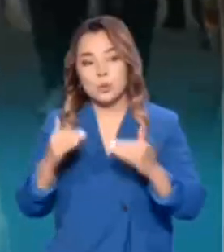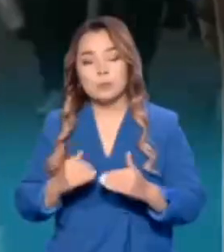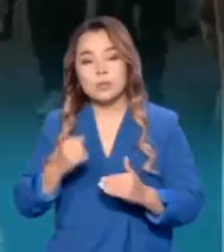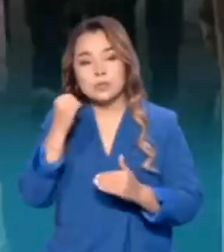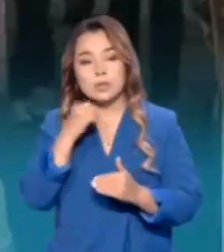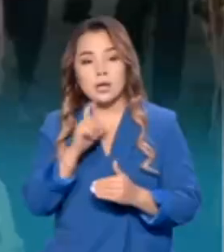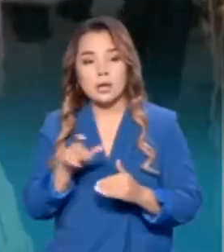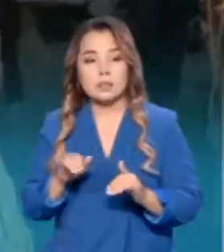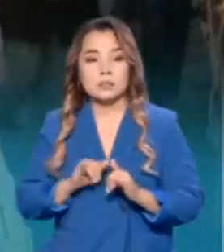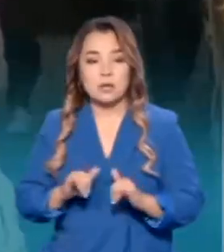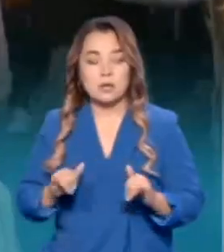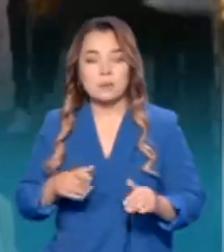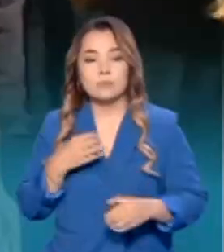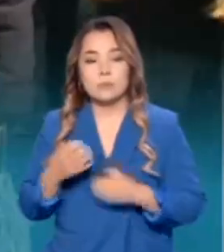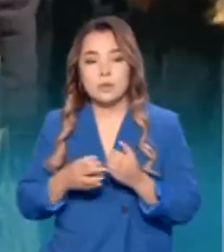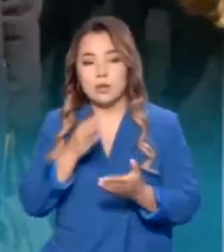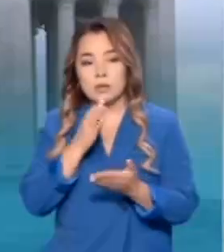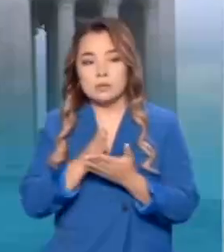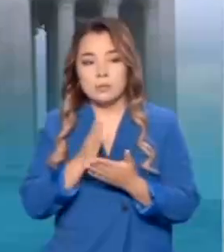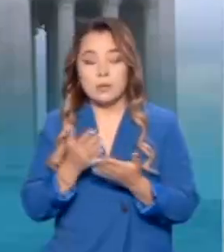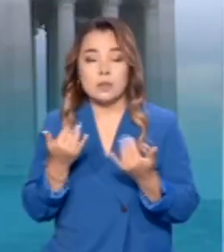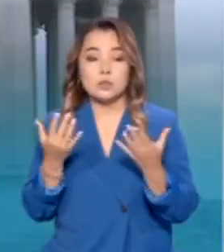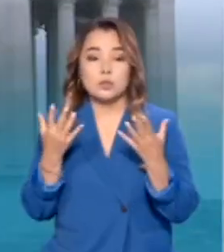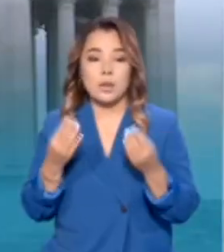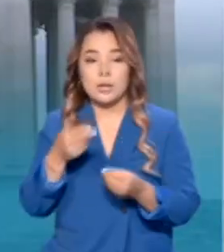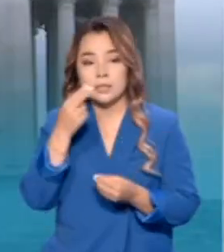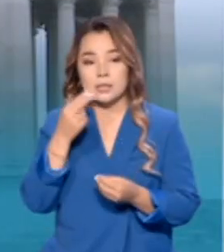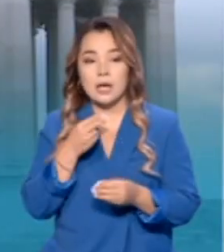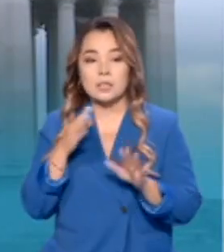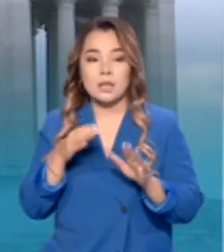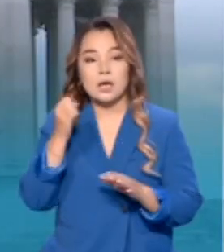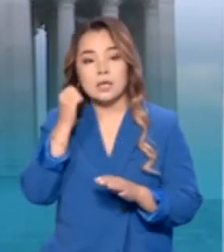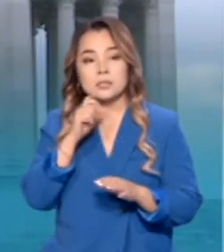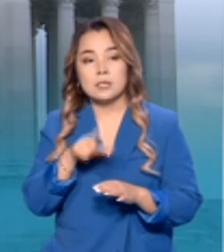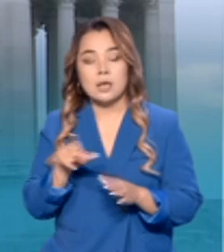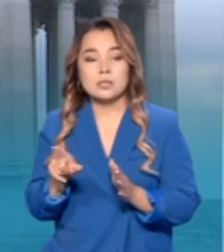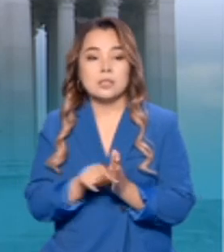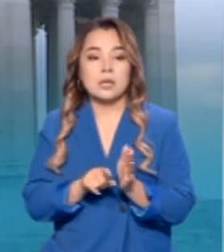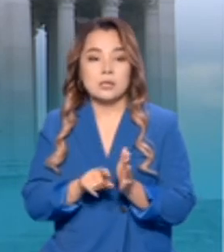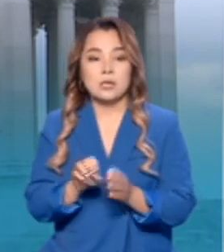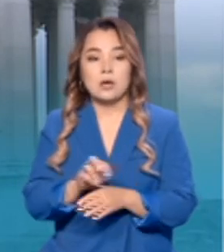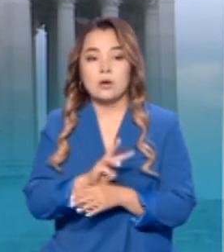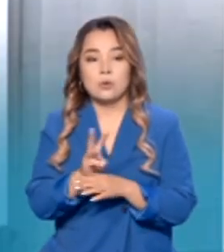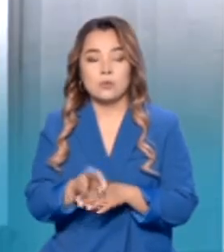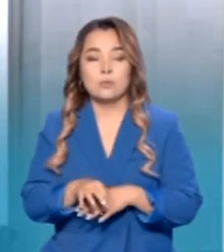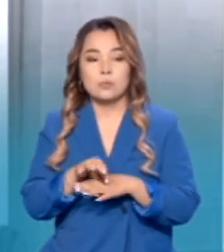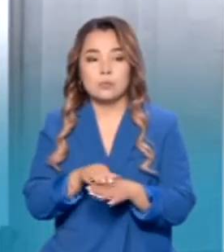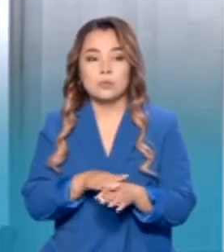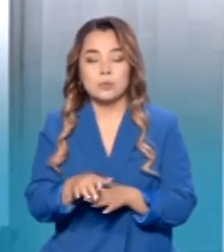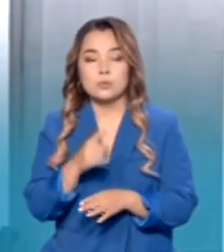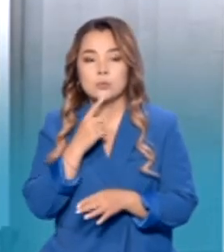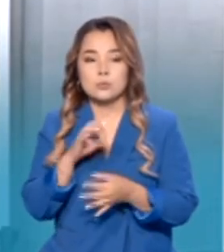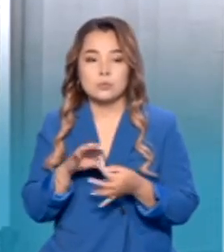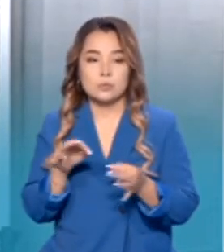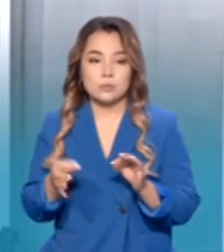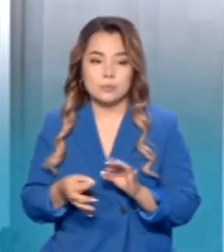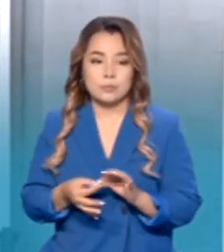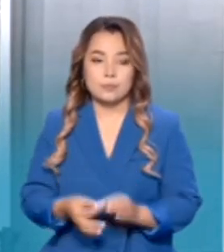қарттардың көбейгеніне дабыл қағып отыр. Себебі қазірдің өзінде Италияда қарияларды зейнетақымен қамтамасыз ету оңай болмай